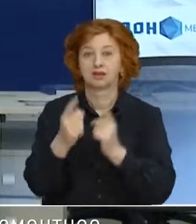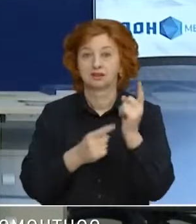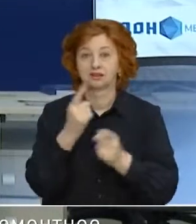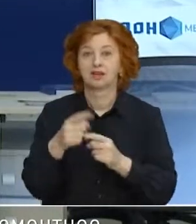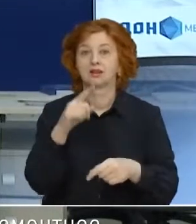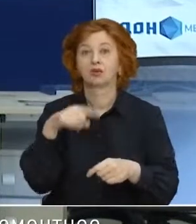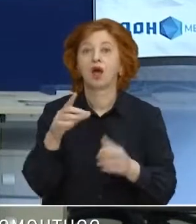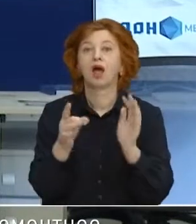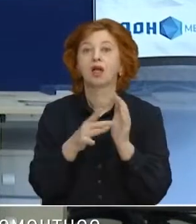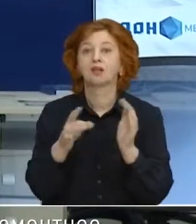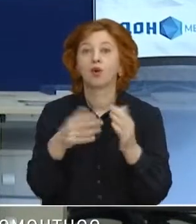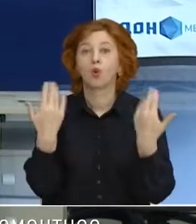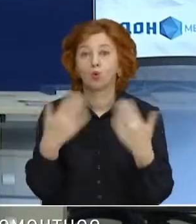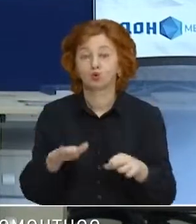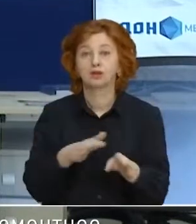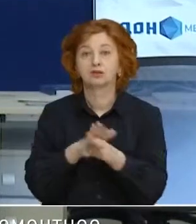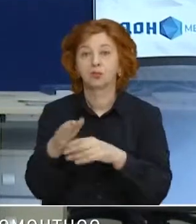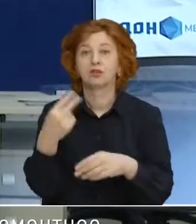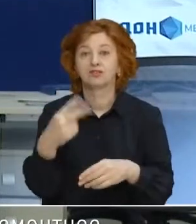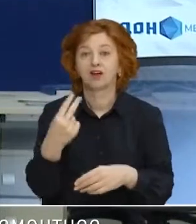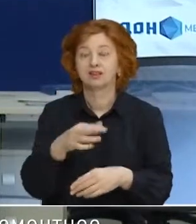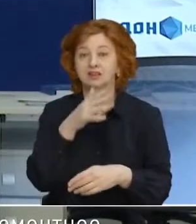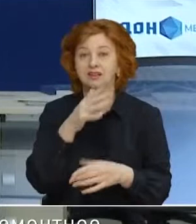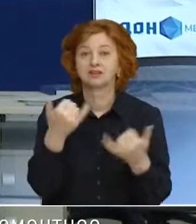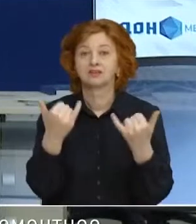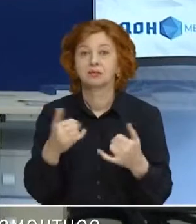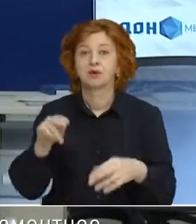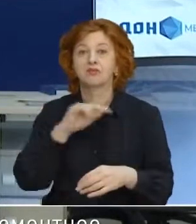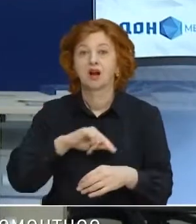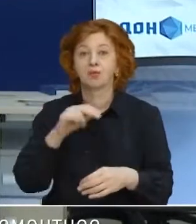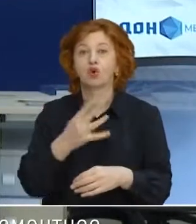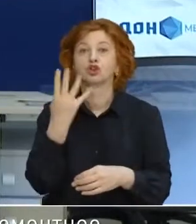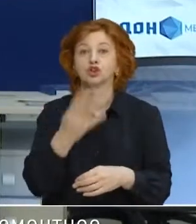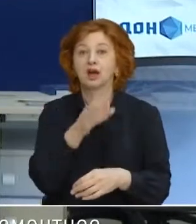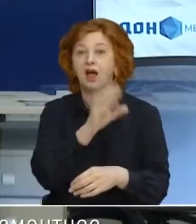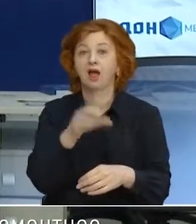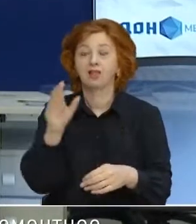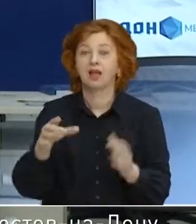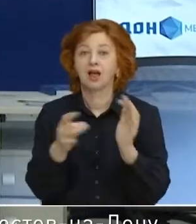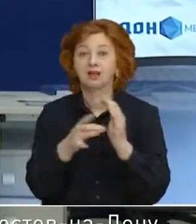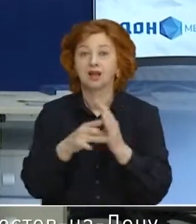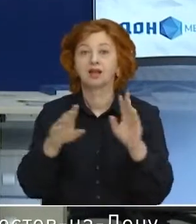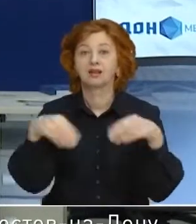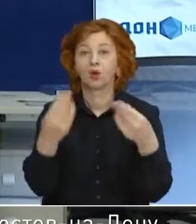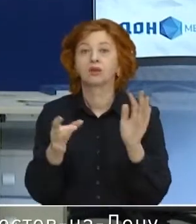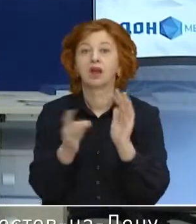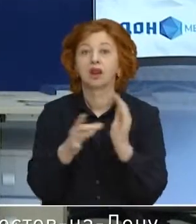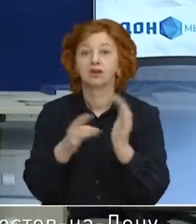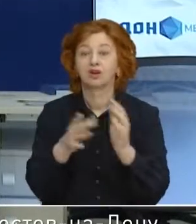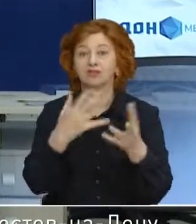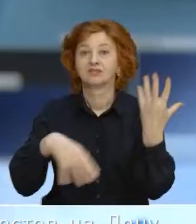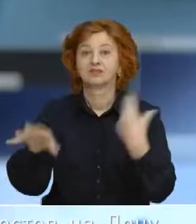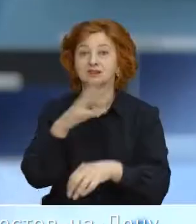номер 1, которому уже исполнилось 20 лет. Сегодня в работе 4 энергоблока. Они дают электричество всему